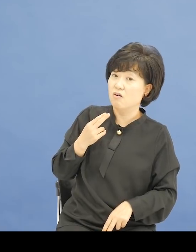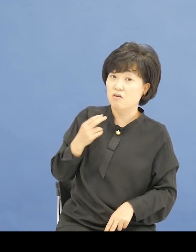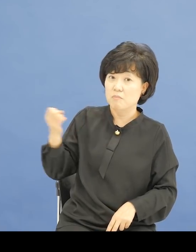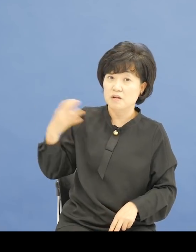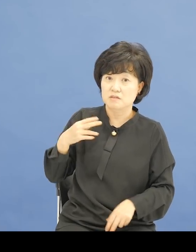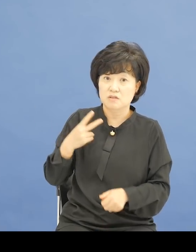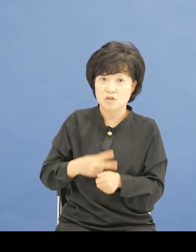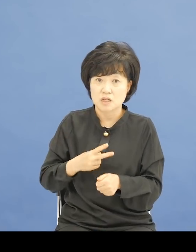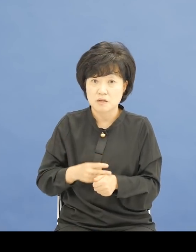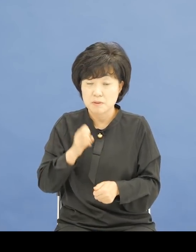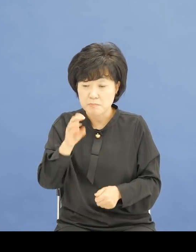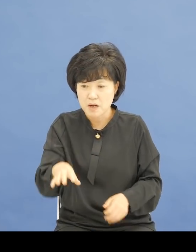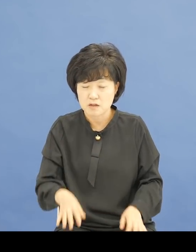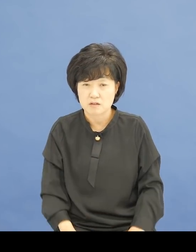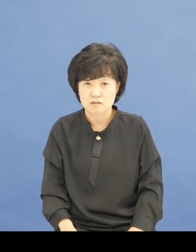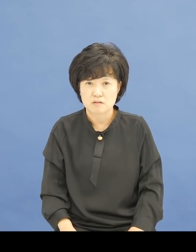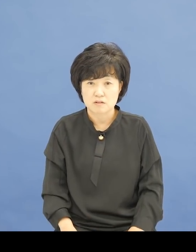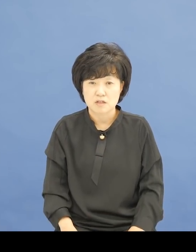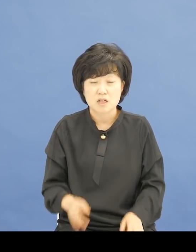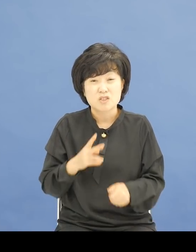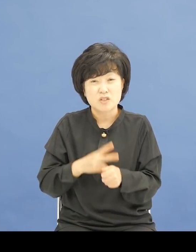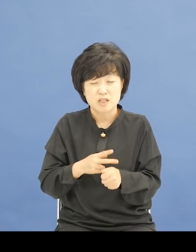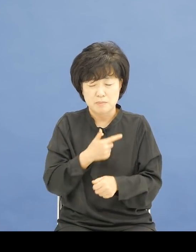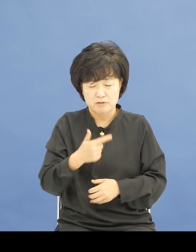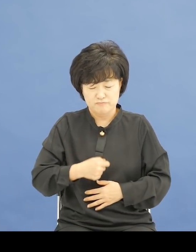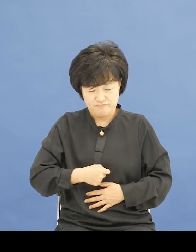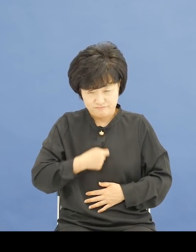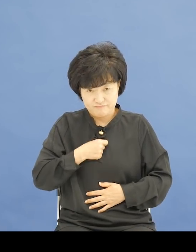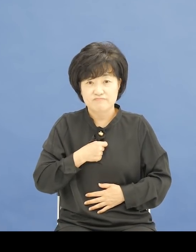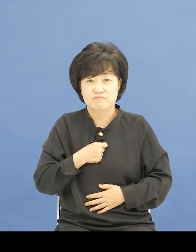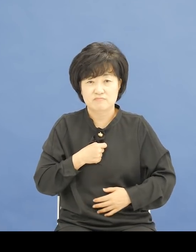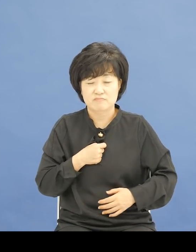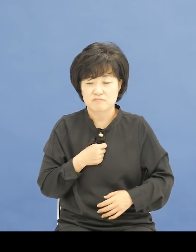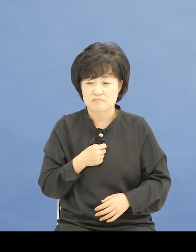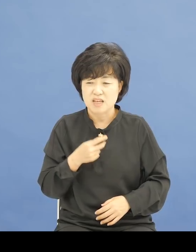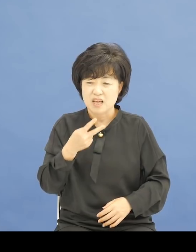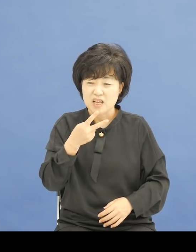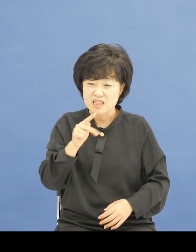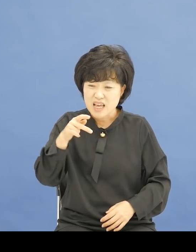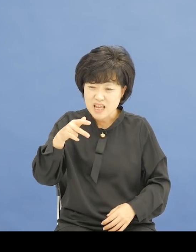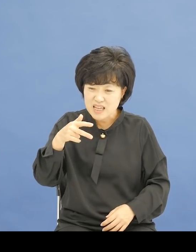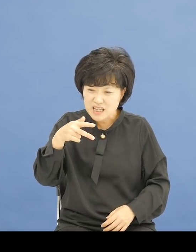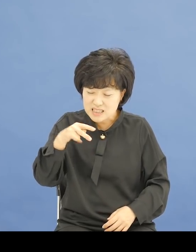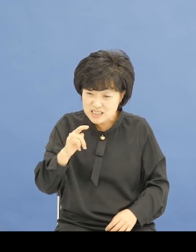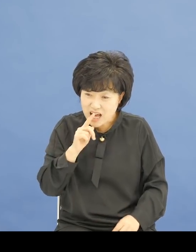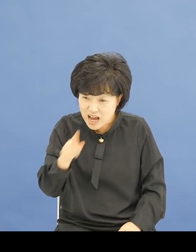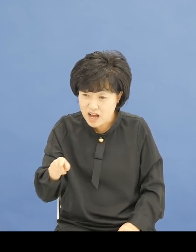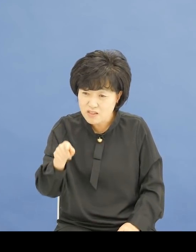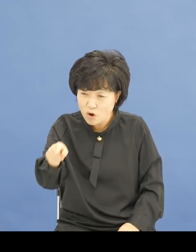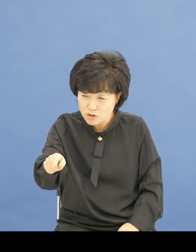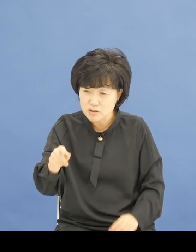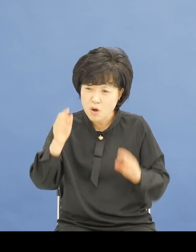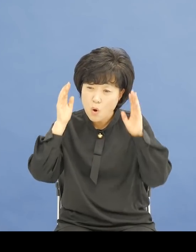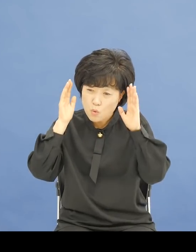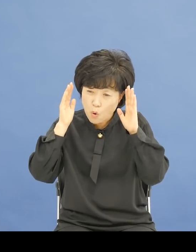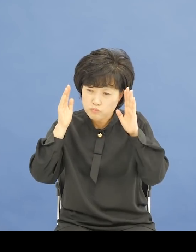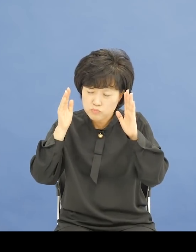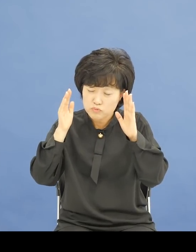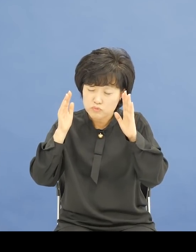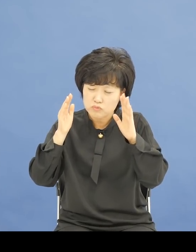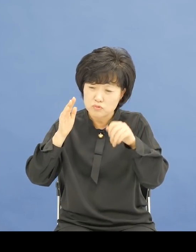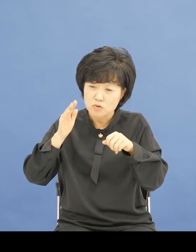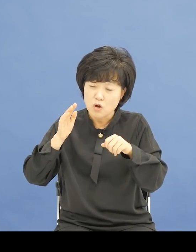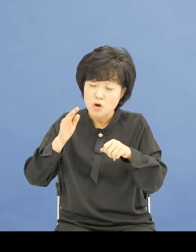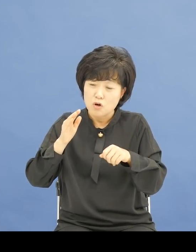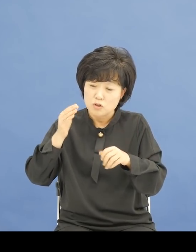맞았는데요 하니까 선생님이 하시는 말씀이 선생님이 되게 신실하신 분이셨거든요. 네네. 대진아 선생님이 너희 때리는 이유는 공부